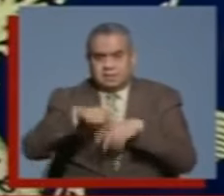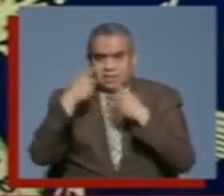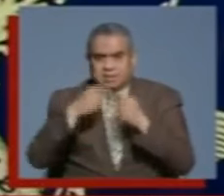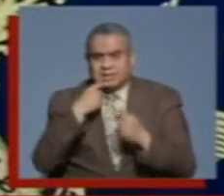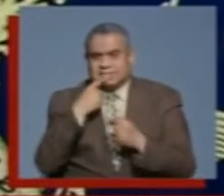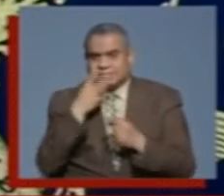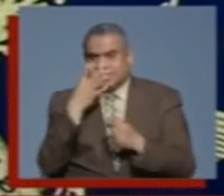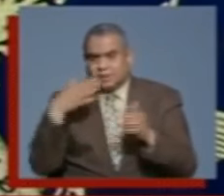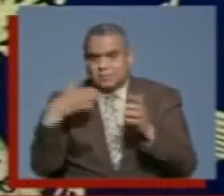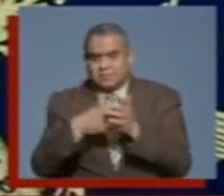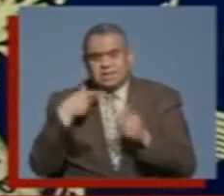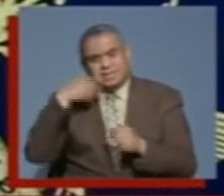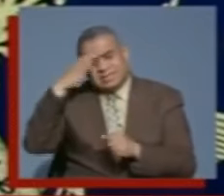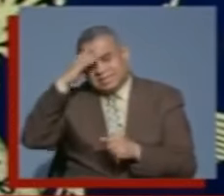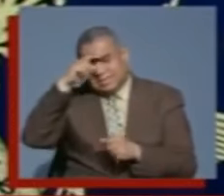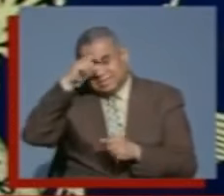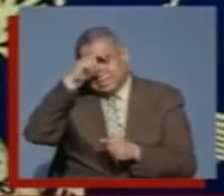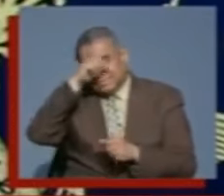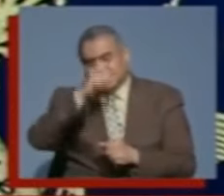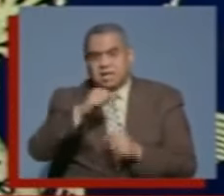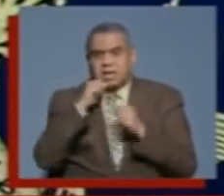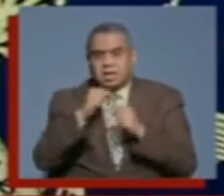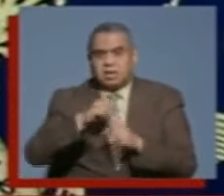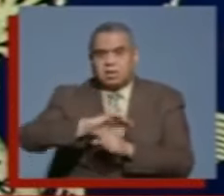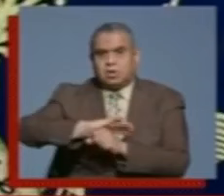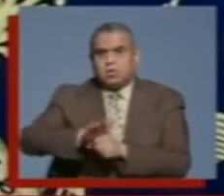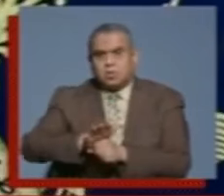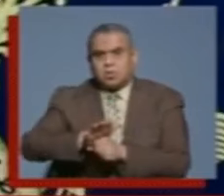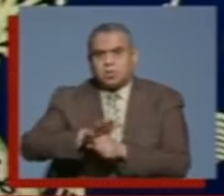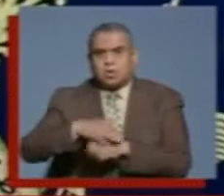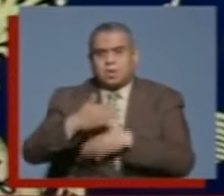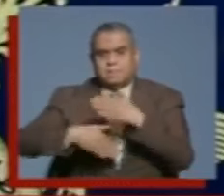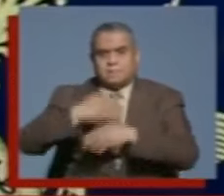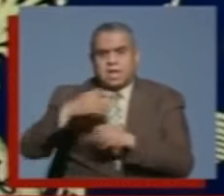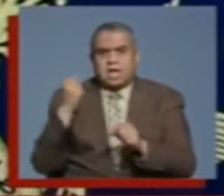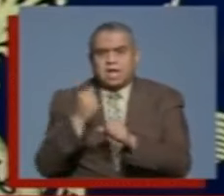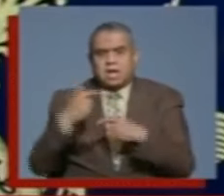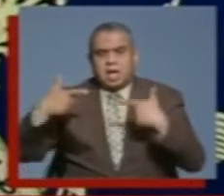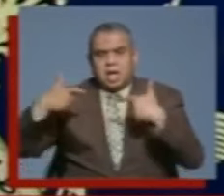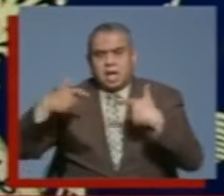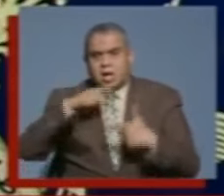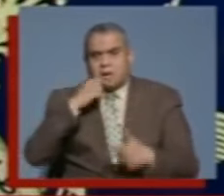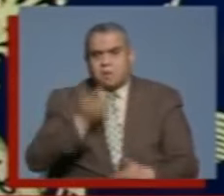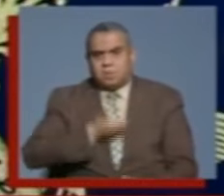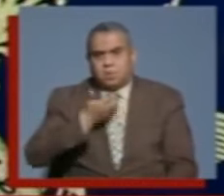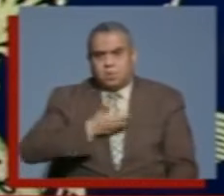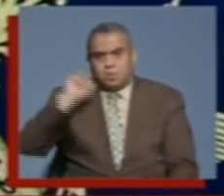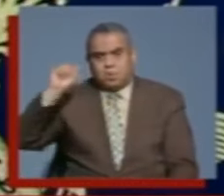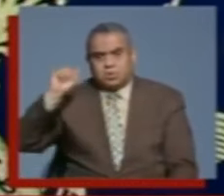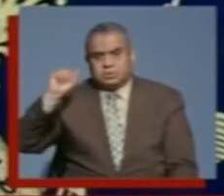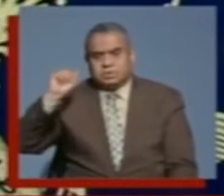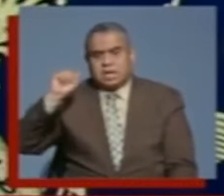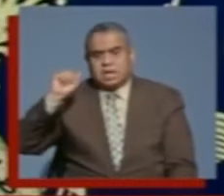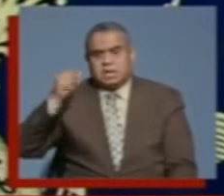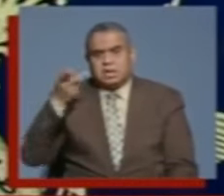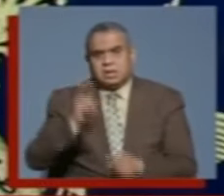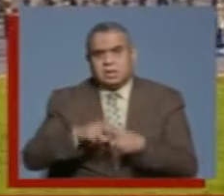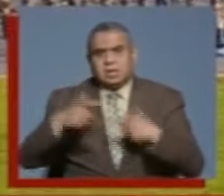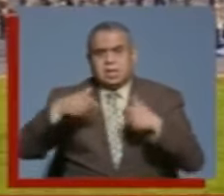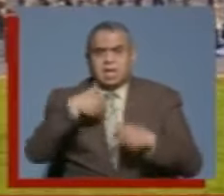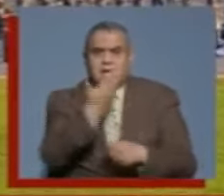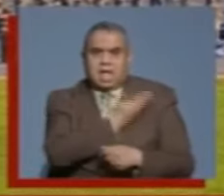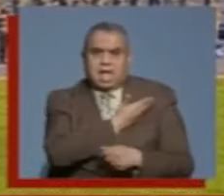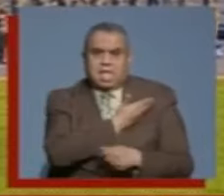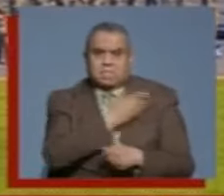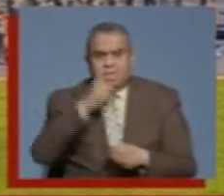كانت ظروف الكورونا وظروف الازمه الروسيه وايضا الحرب في غزه كان لها تاثير